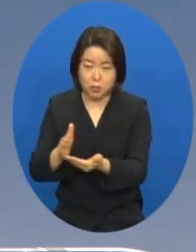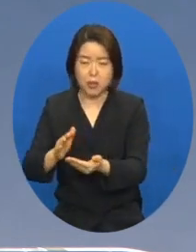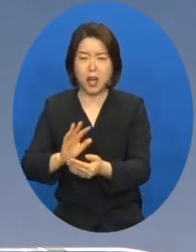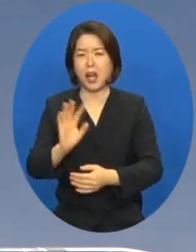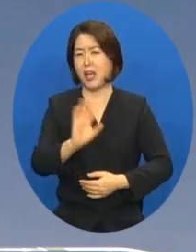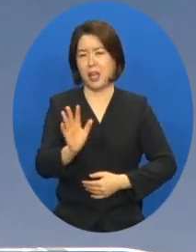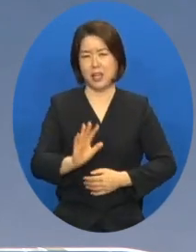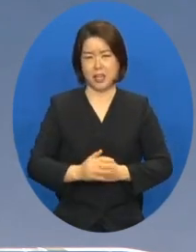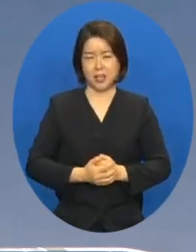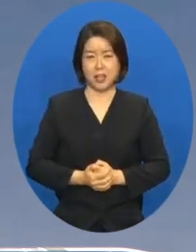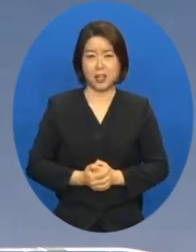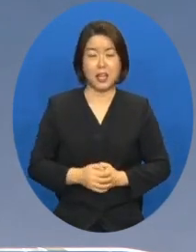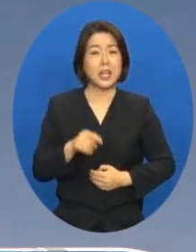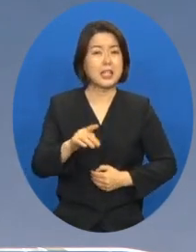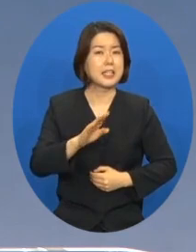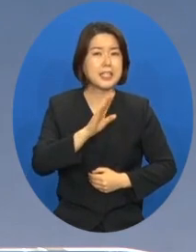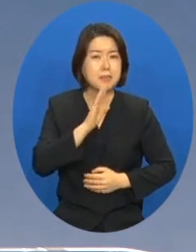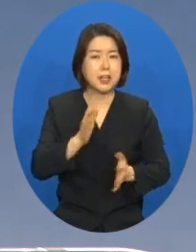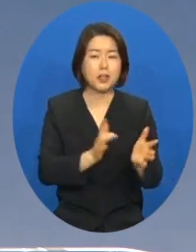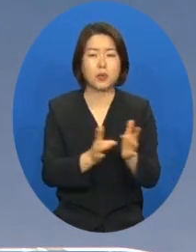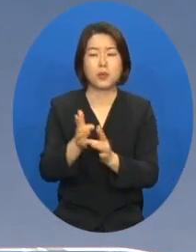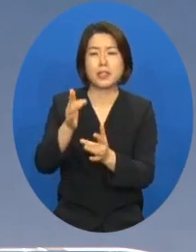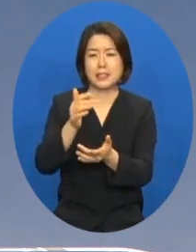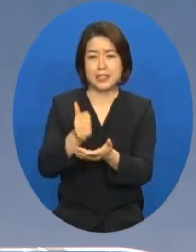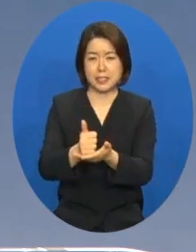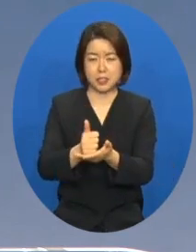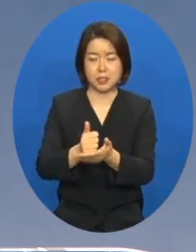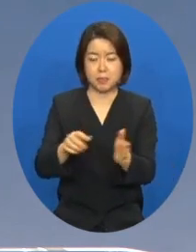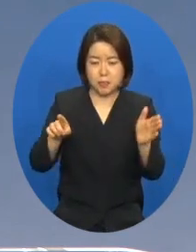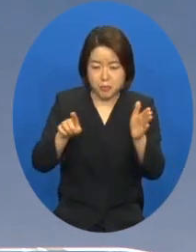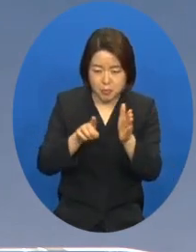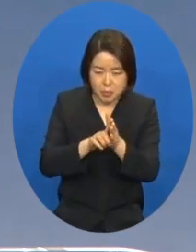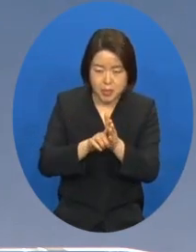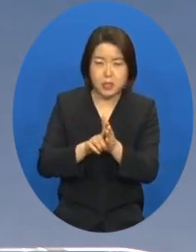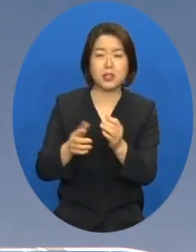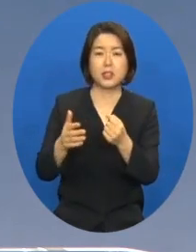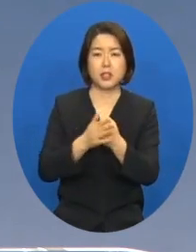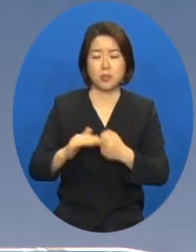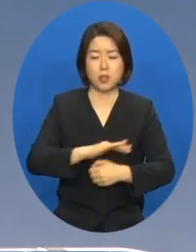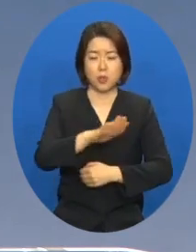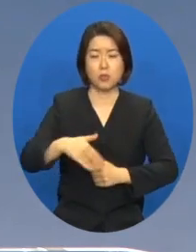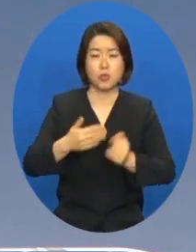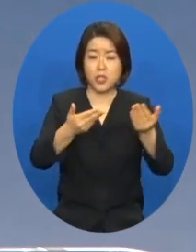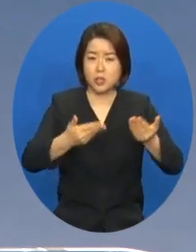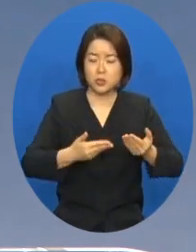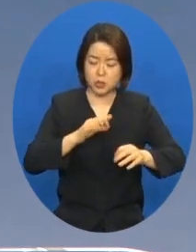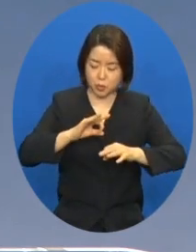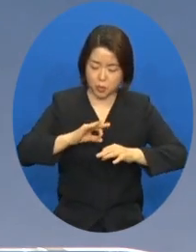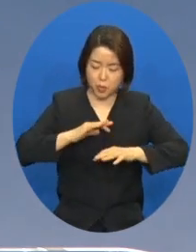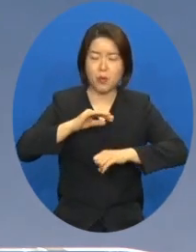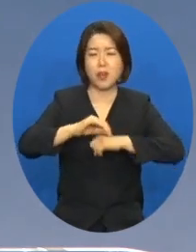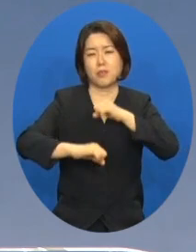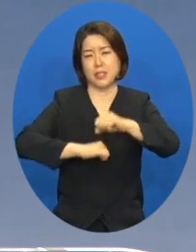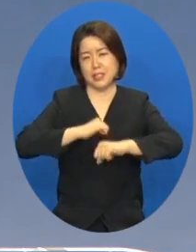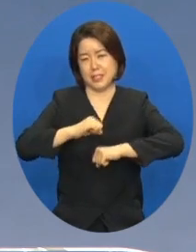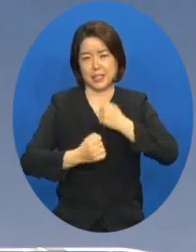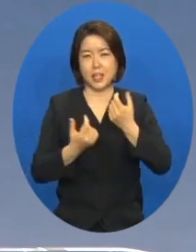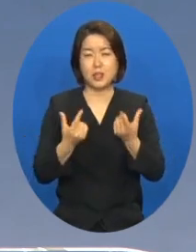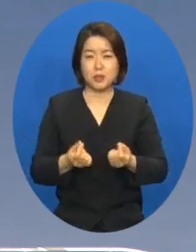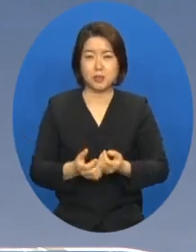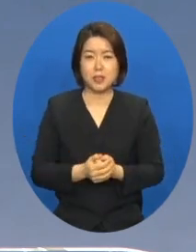아닙니다. 이것이 바로 예수를 믿음으로 우리에게 주어지는 놀라운 자유입니다.